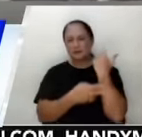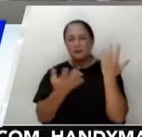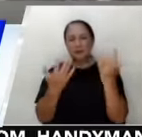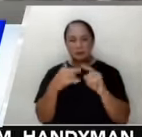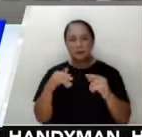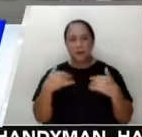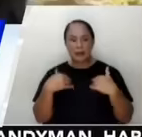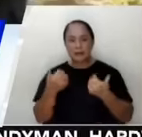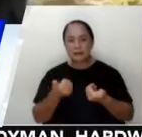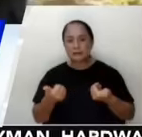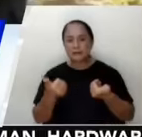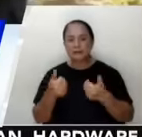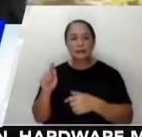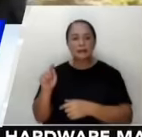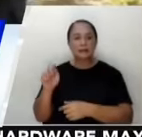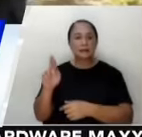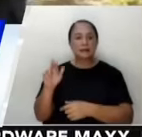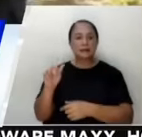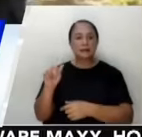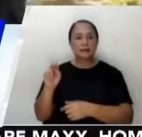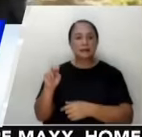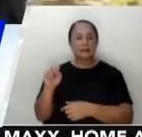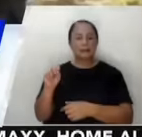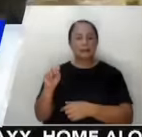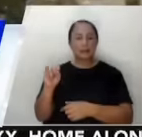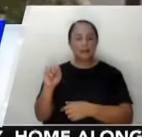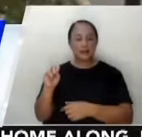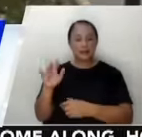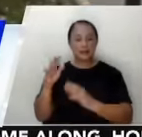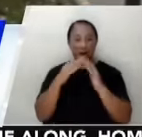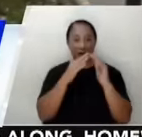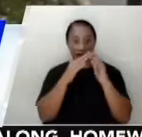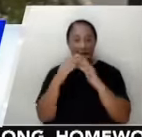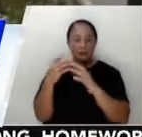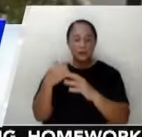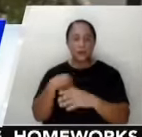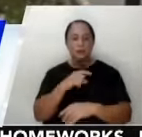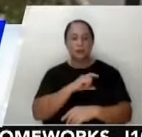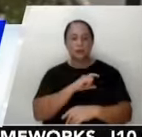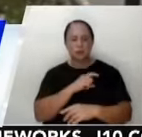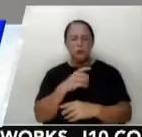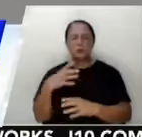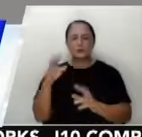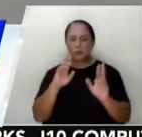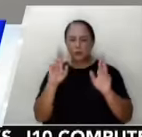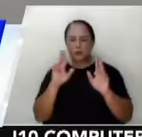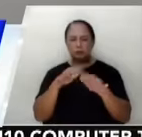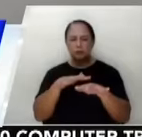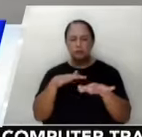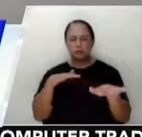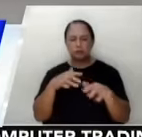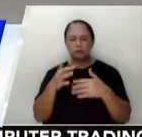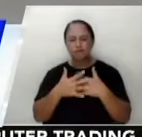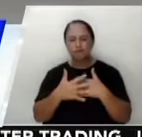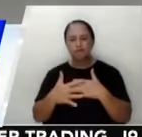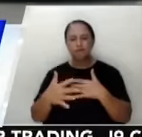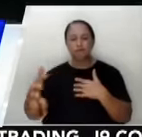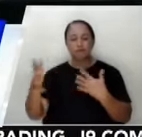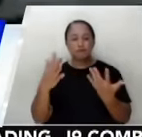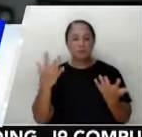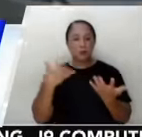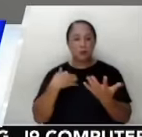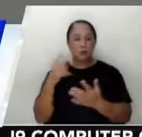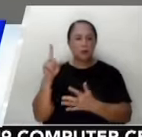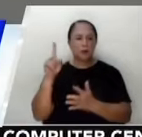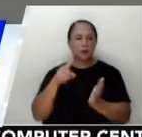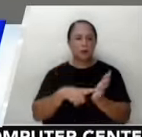raw na transient houses. Pinaghahandaan naman ng PNP ang pagbigat ng daloy ng trapiko sa mga susunod na araw. Kaya nasa